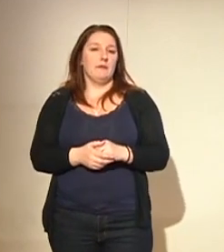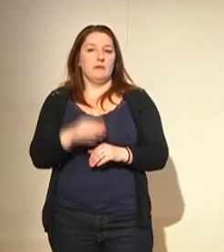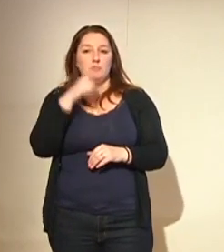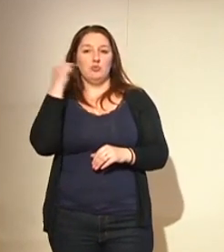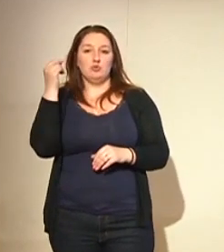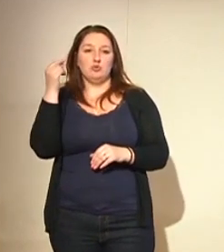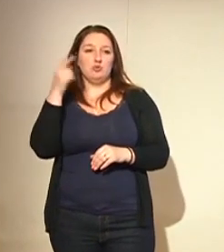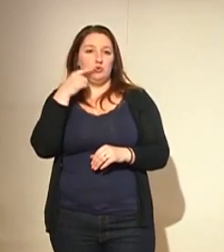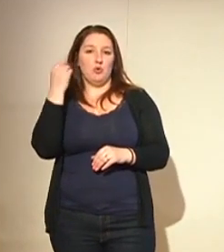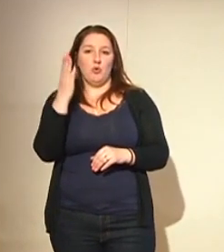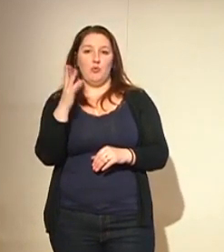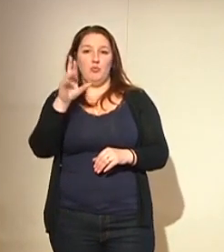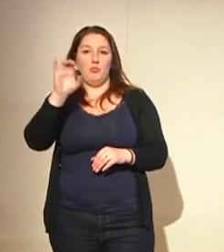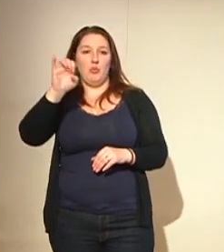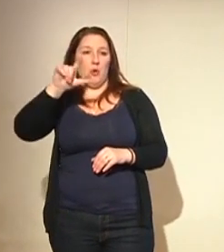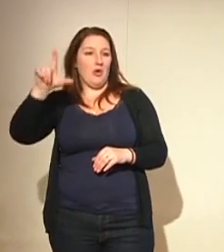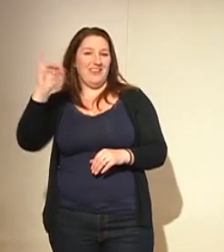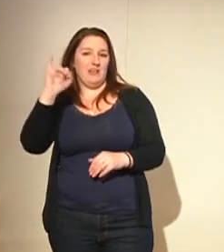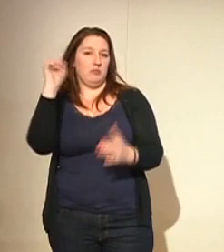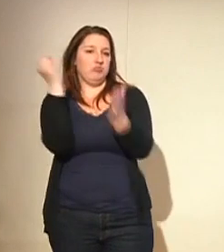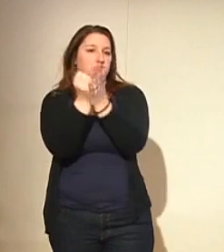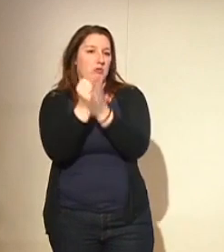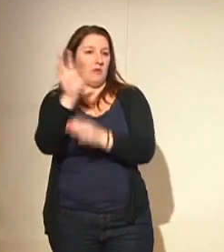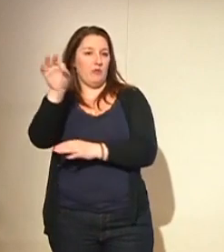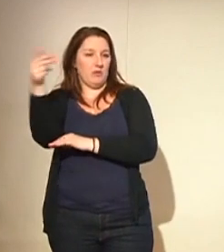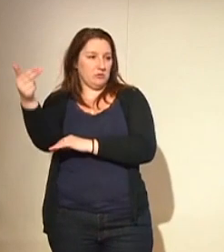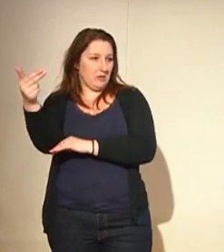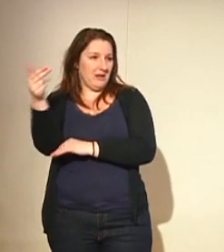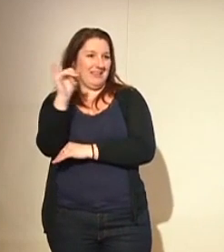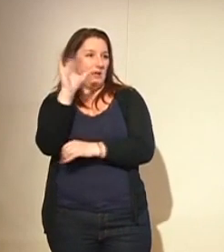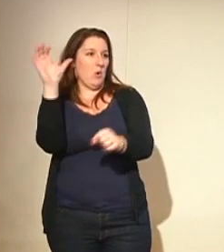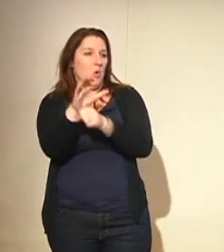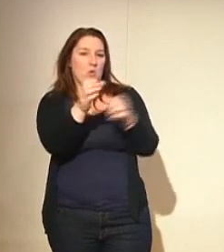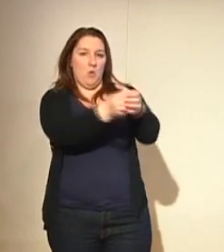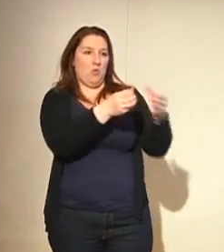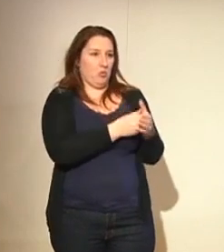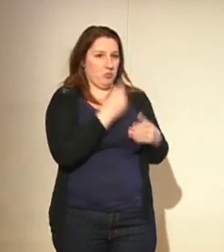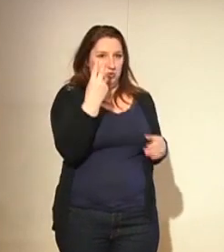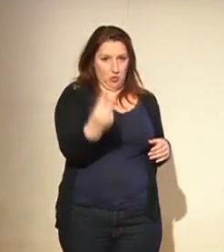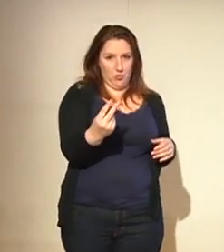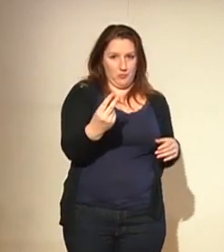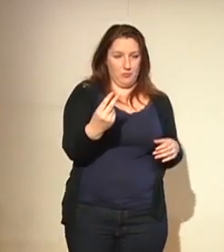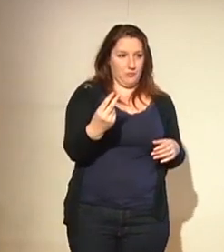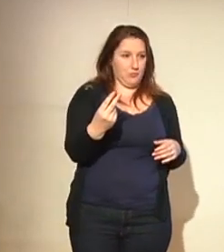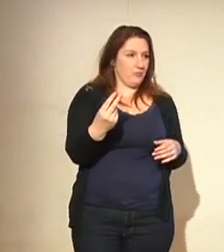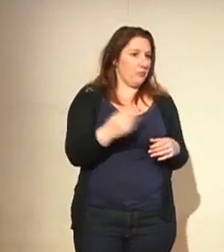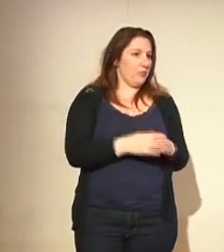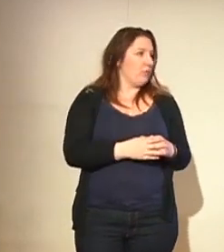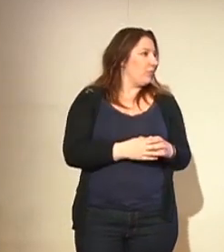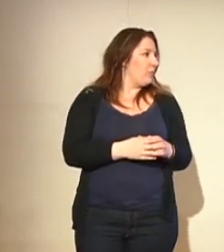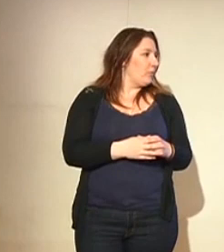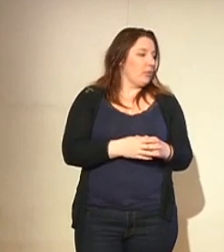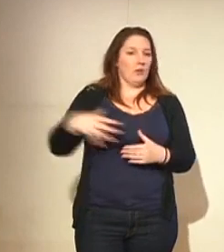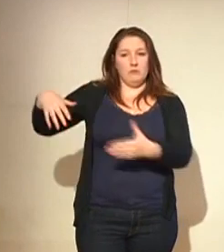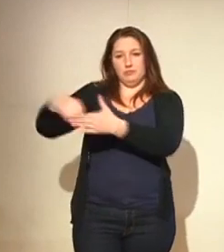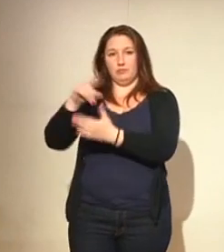monsieur breu qui est pour national qui est contre deux groupes ne prend pas